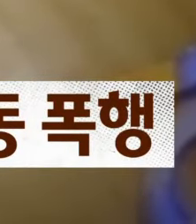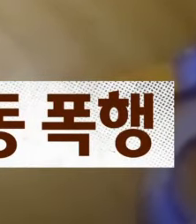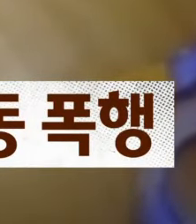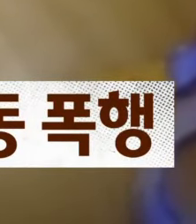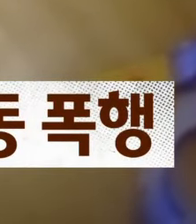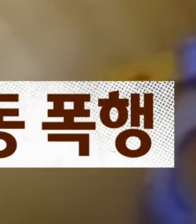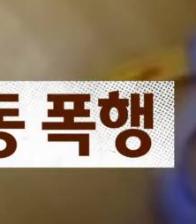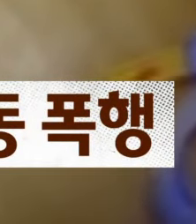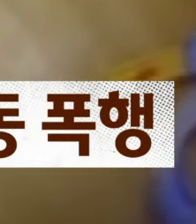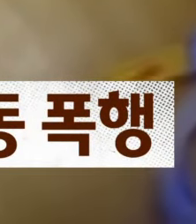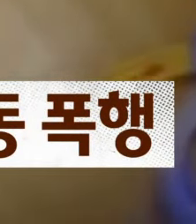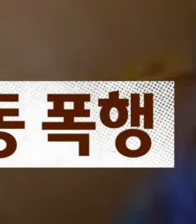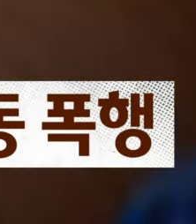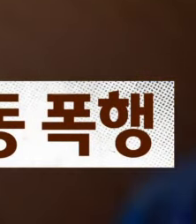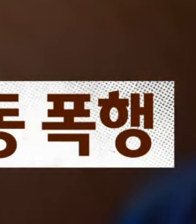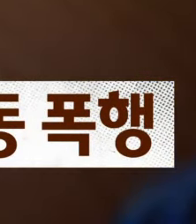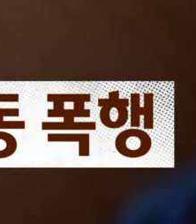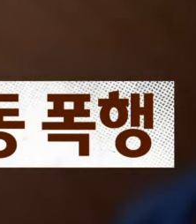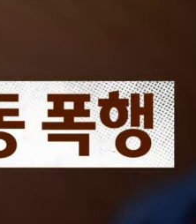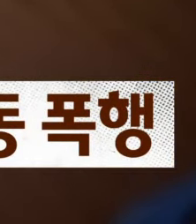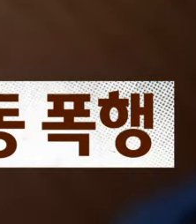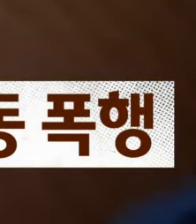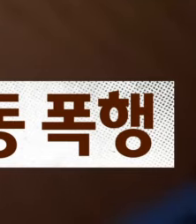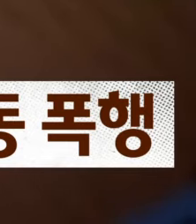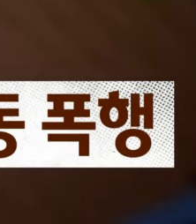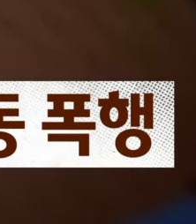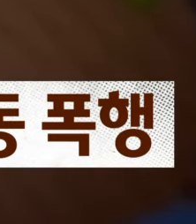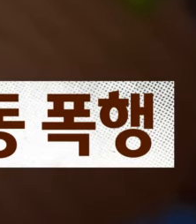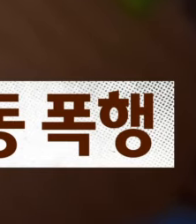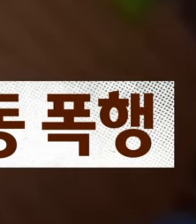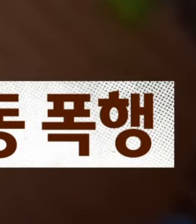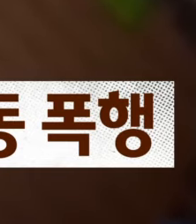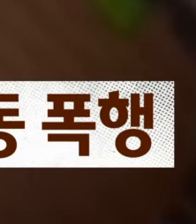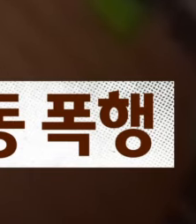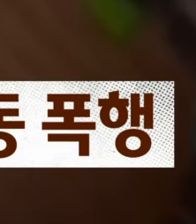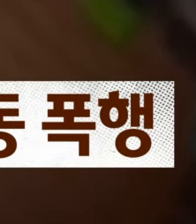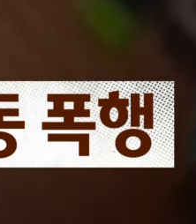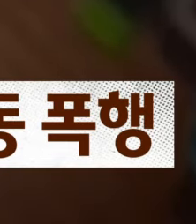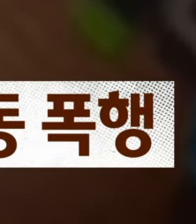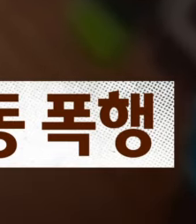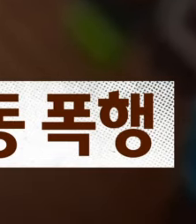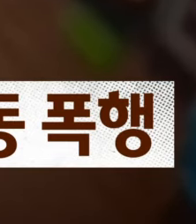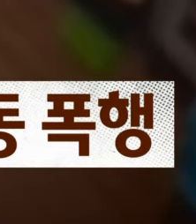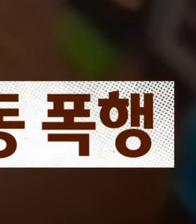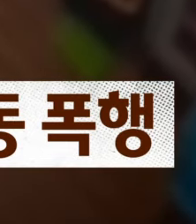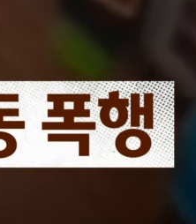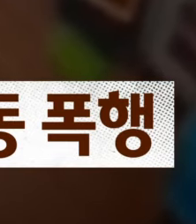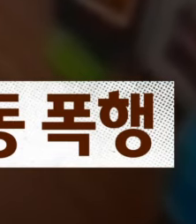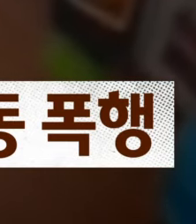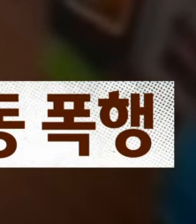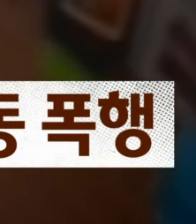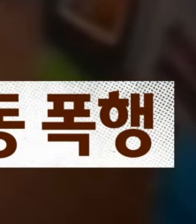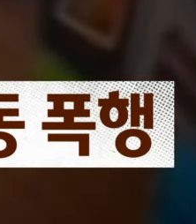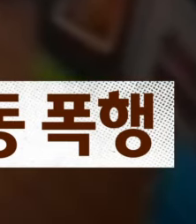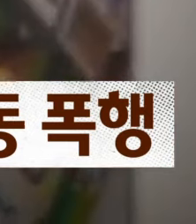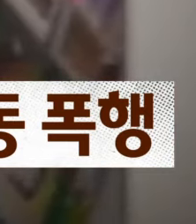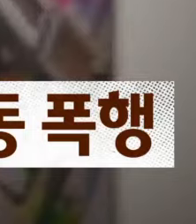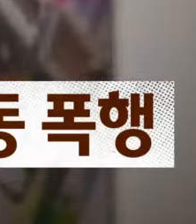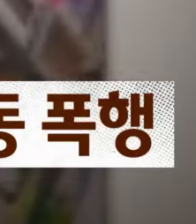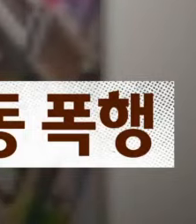언어치료센터에서 장애아동을 상습적으로 폭행한 30대 재활사에 대한 제보가 들어왔습니다. 재활사는 전세 사기를